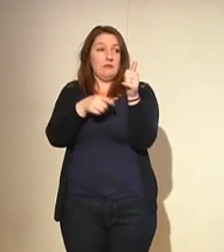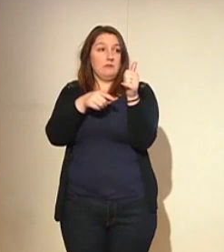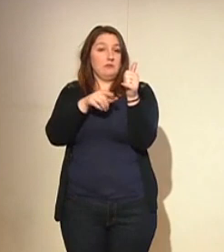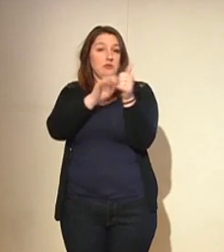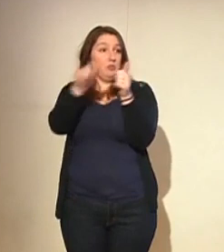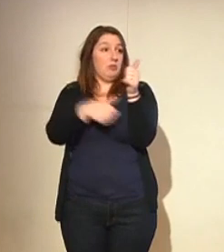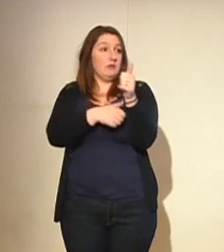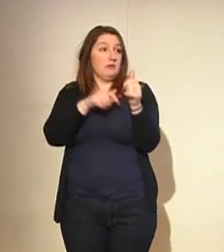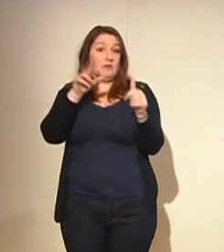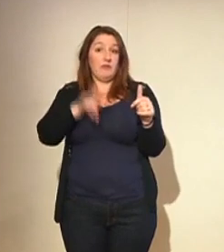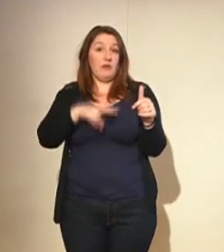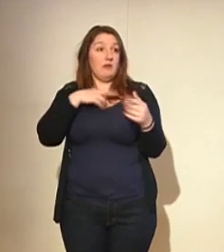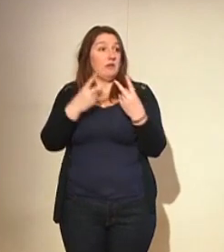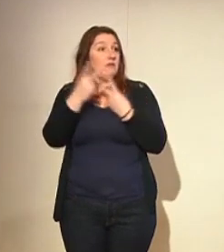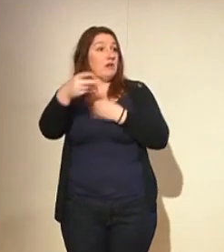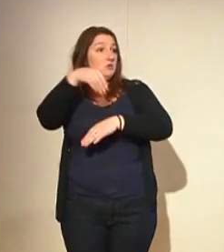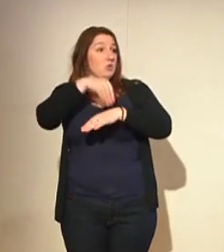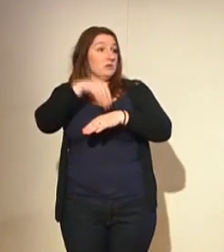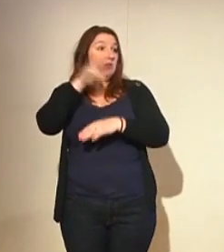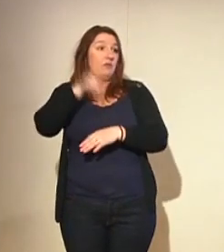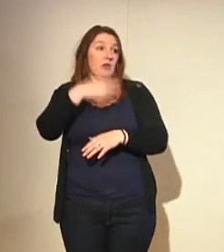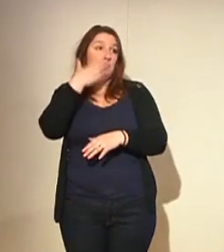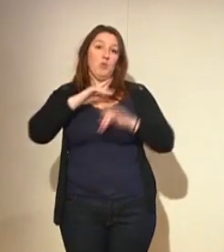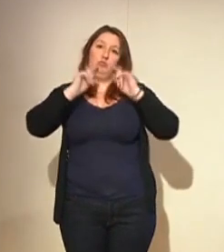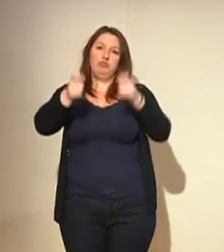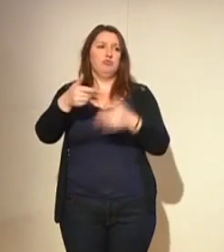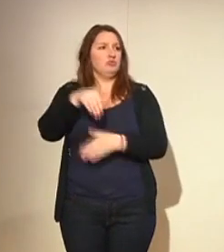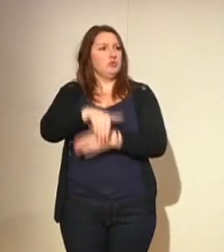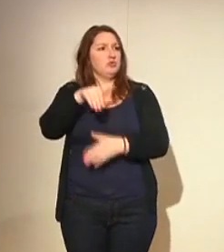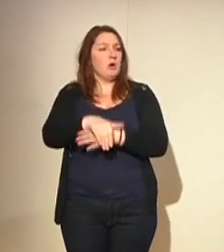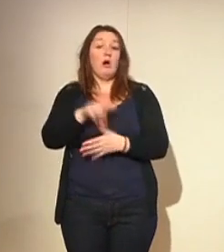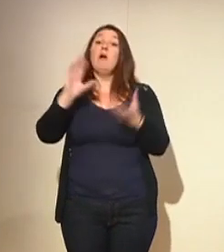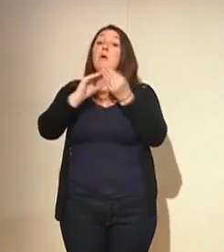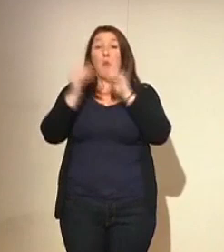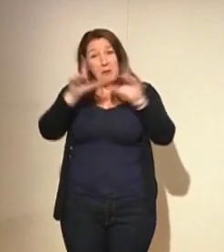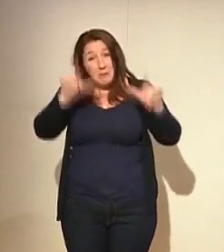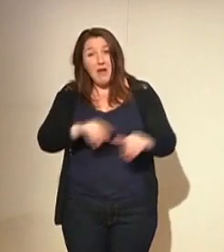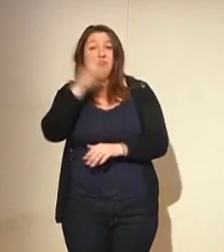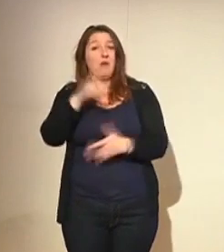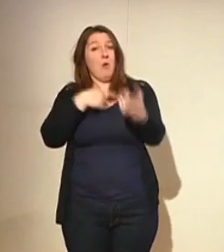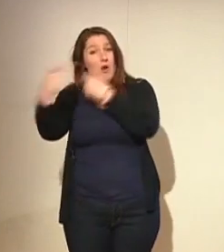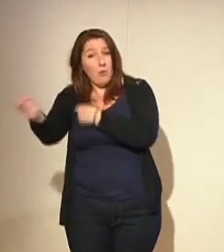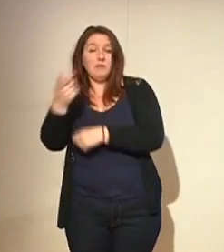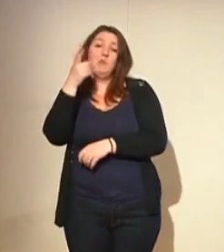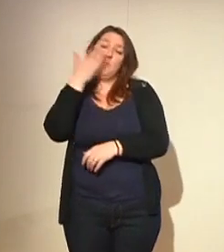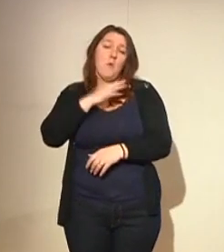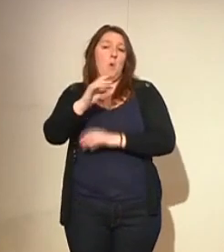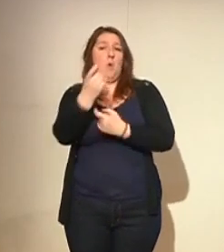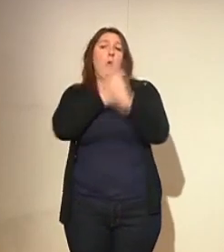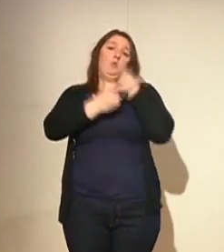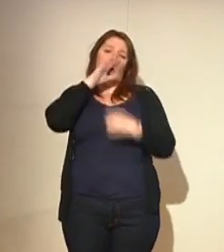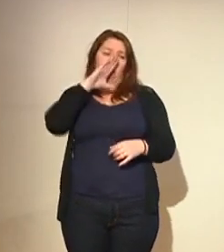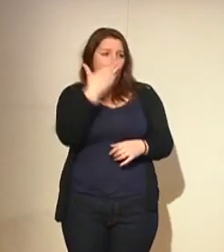vis-à-vis du conseil et du signal donné ce serait quand même bien de désigner ce soir et si vraiment il y avait un problème d'incompatibilité qu'on revienne